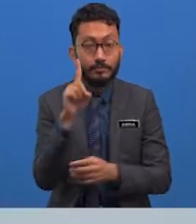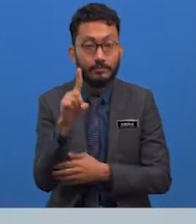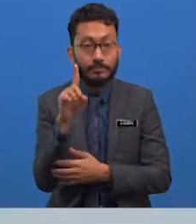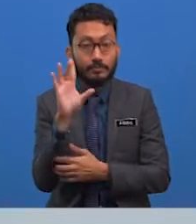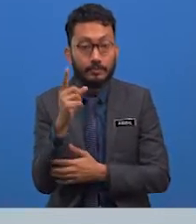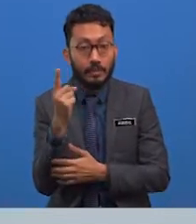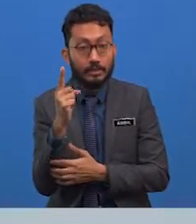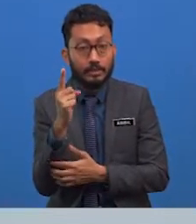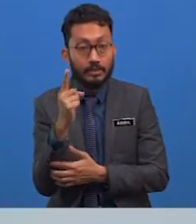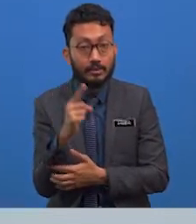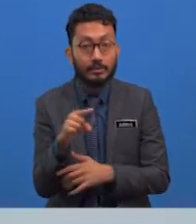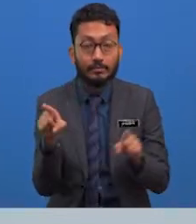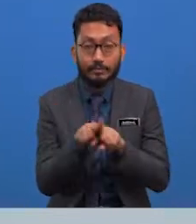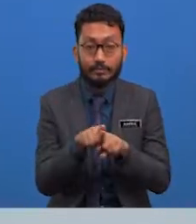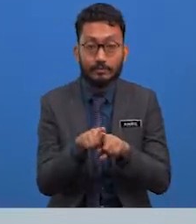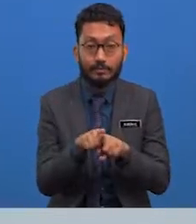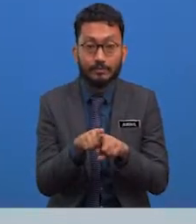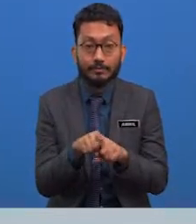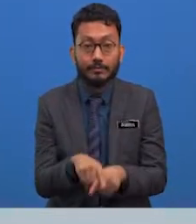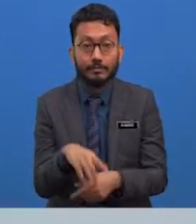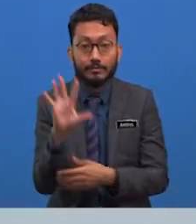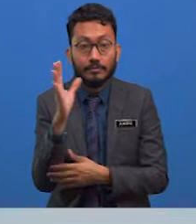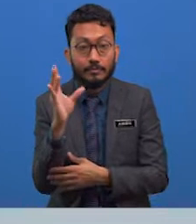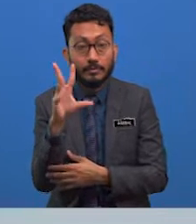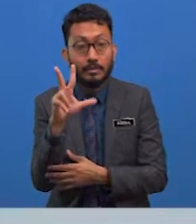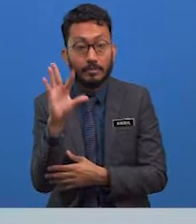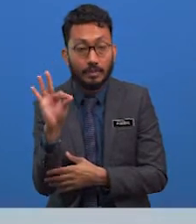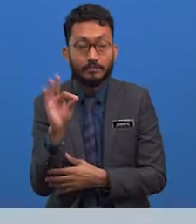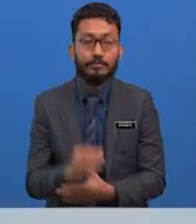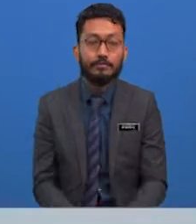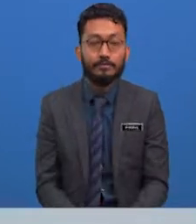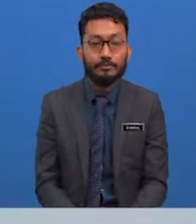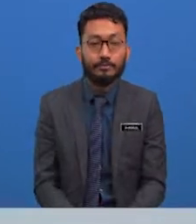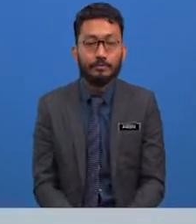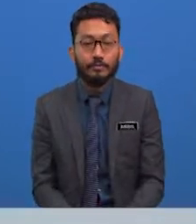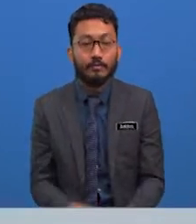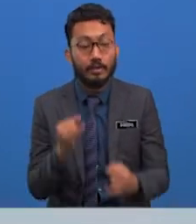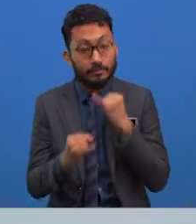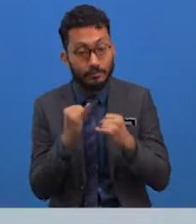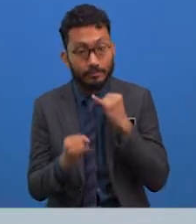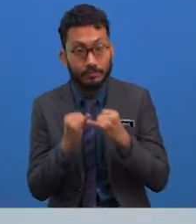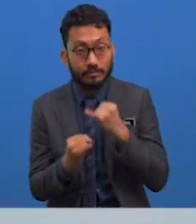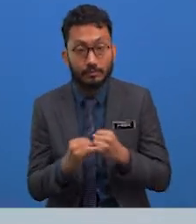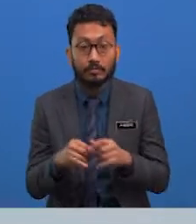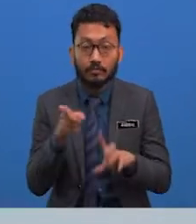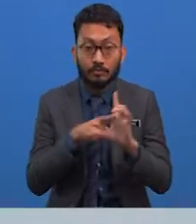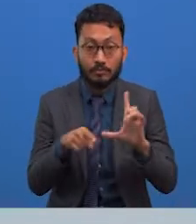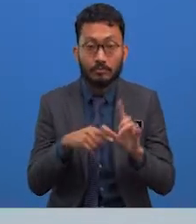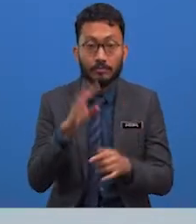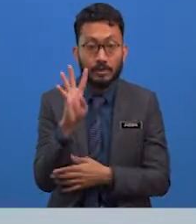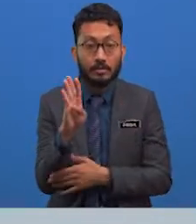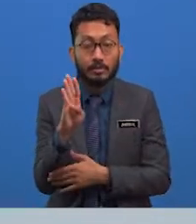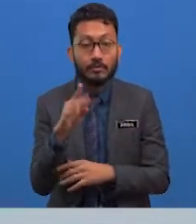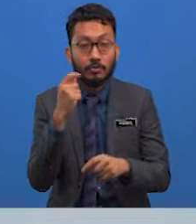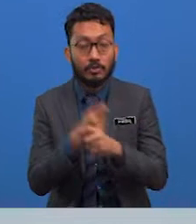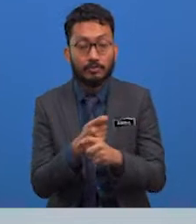tolak 111 darjah bersamaan dengan 69 darjah. Akhir sekali, nilai sudut B